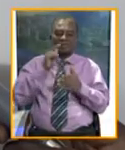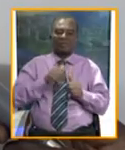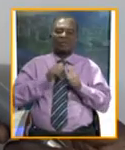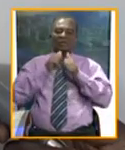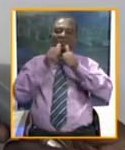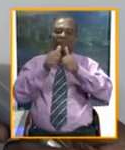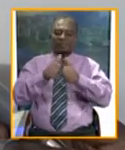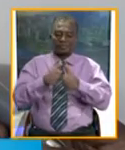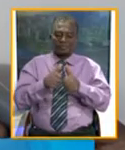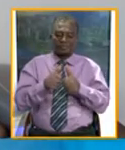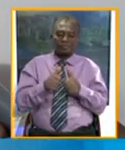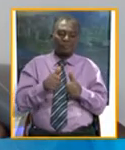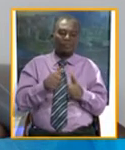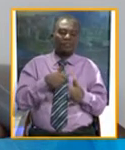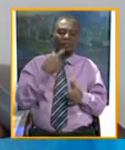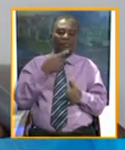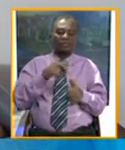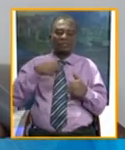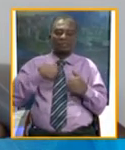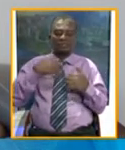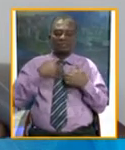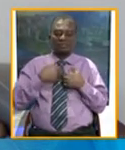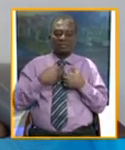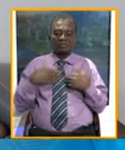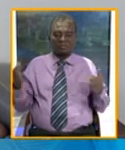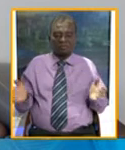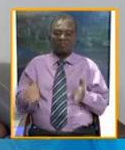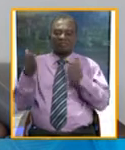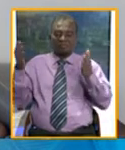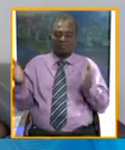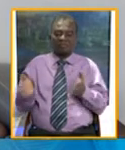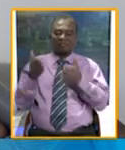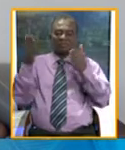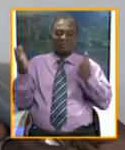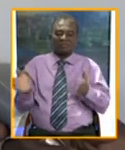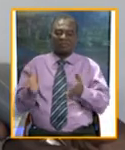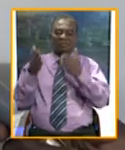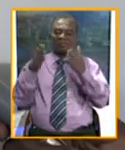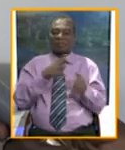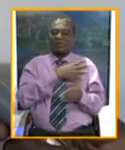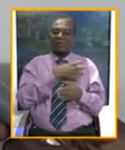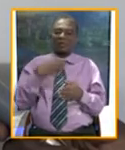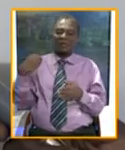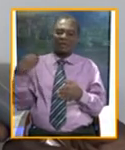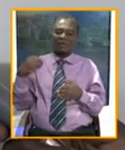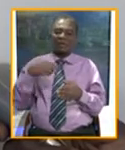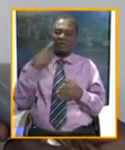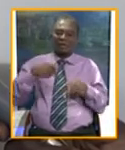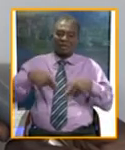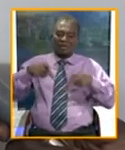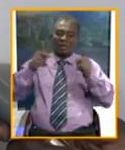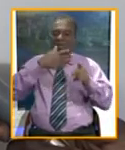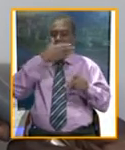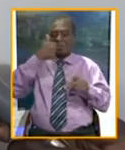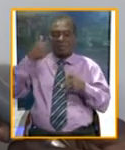prix qui m'a galvanisé, qui m'a boosté et qui m'a permis de